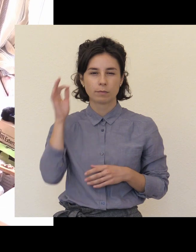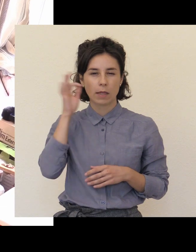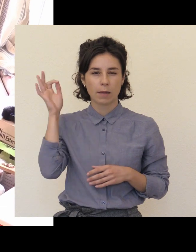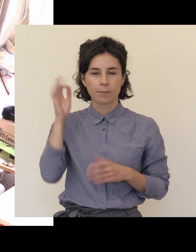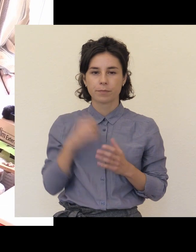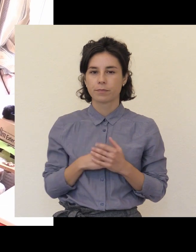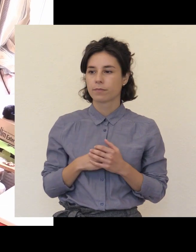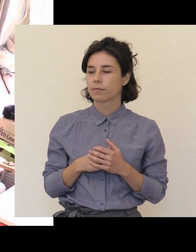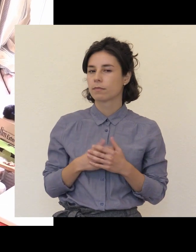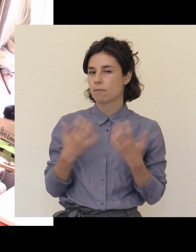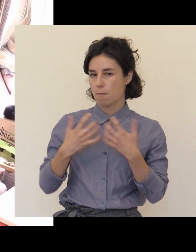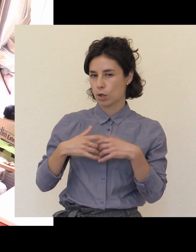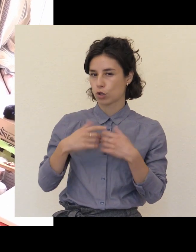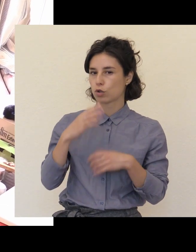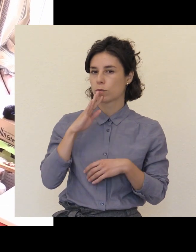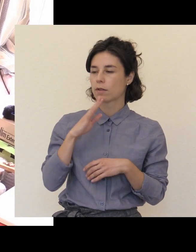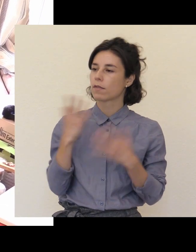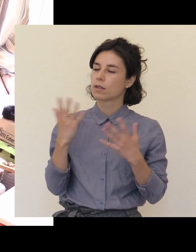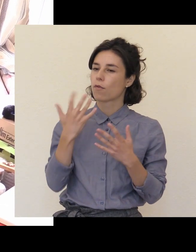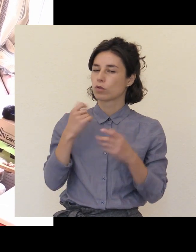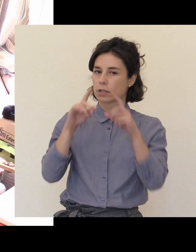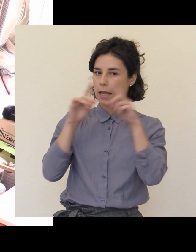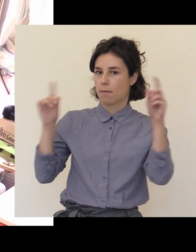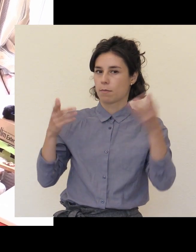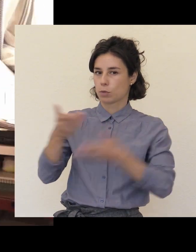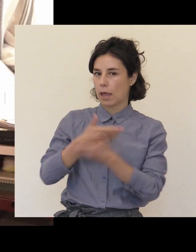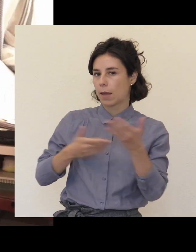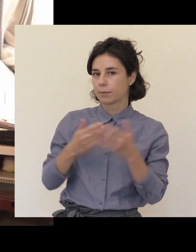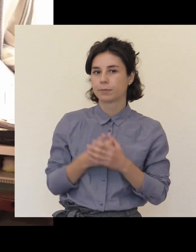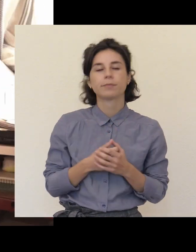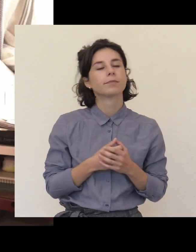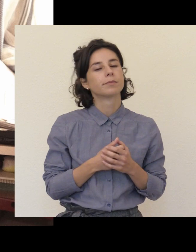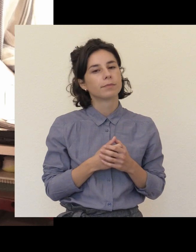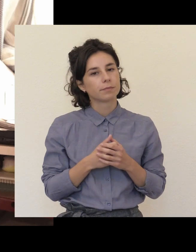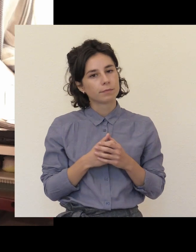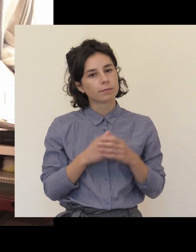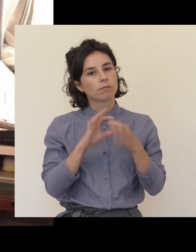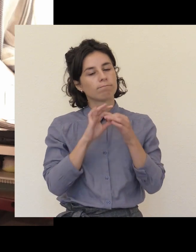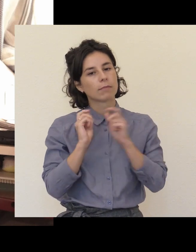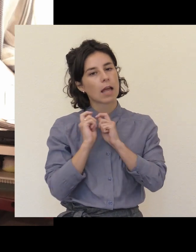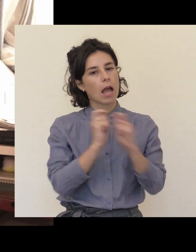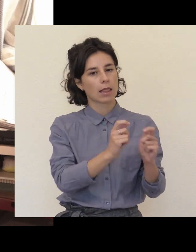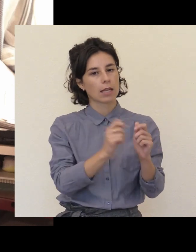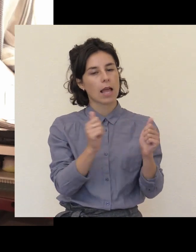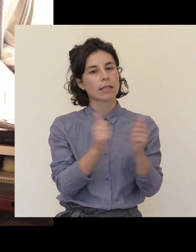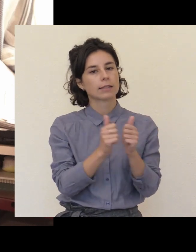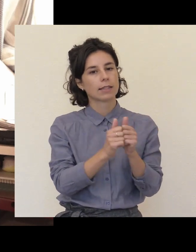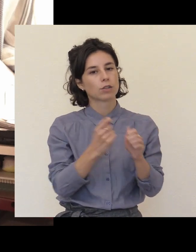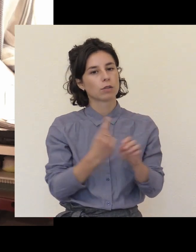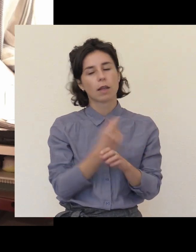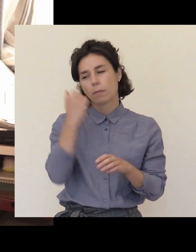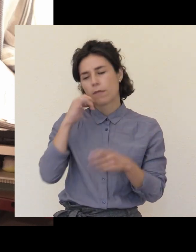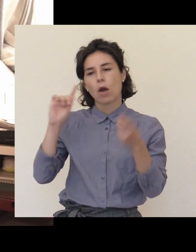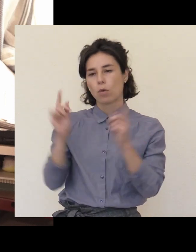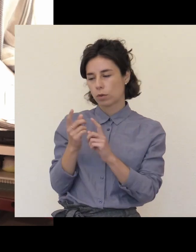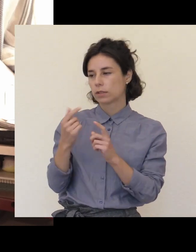Über welches Thema möchten Sie mit uns sprechen? Es geht um den Antrag auf Assistenzstunden. Sagen Sie mir einfach kurz,